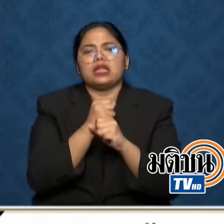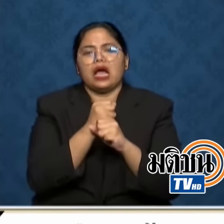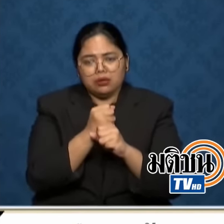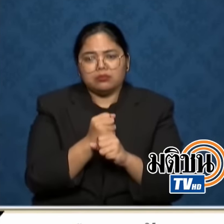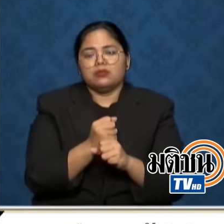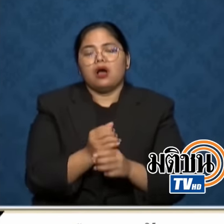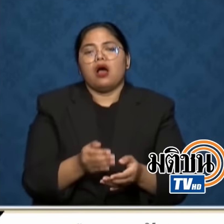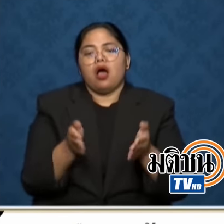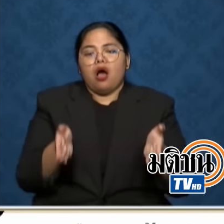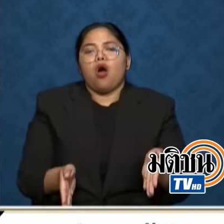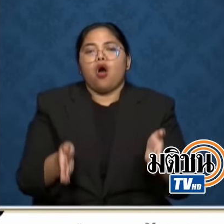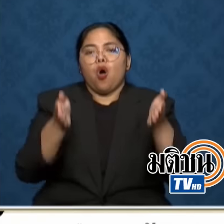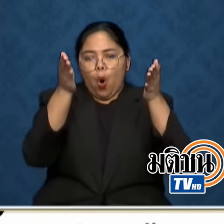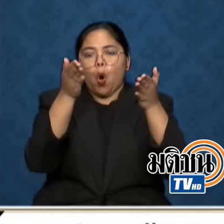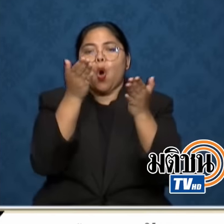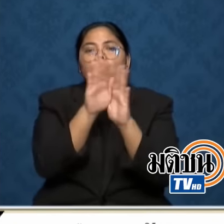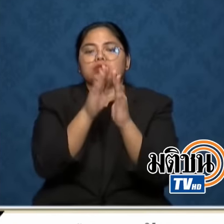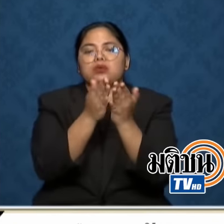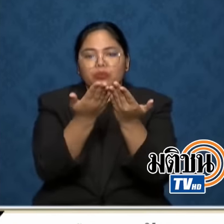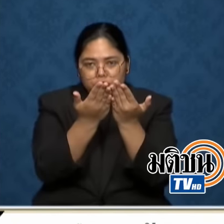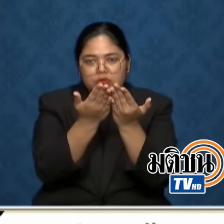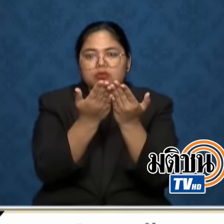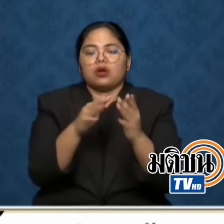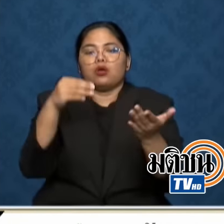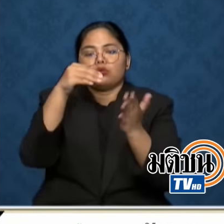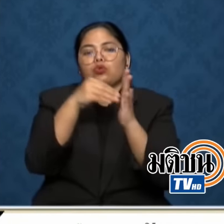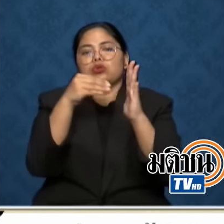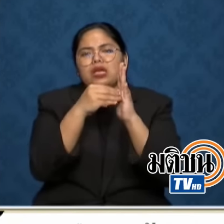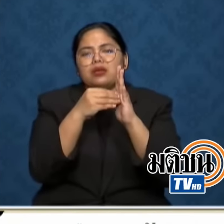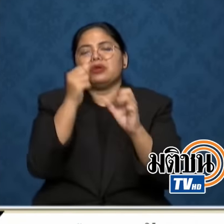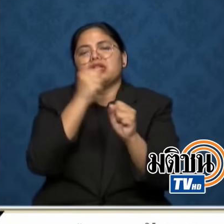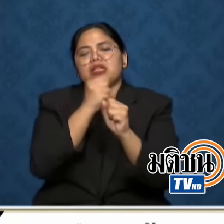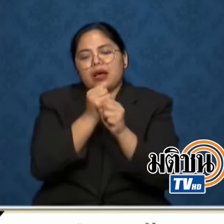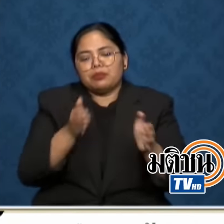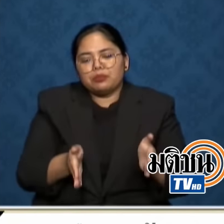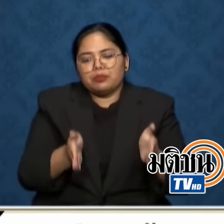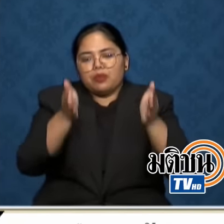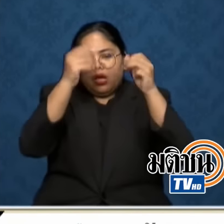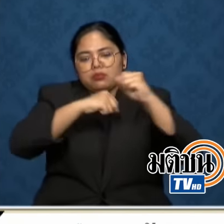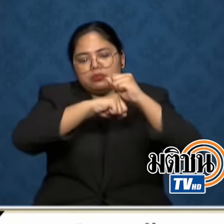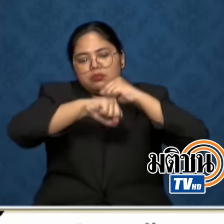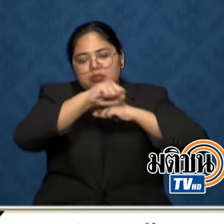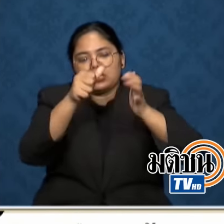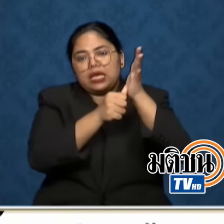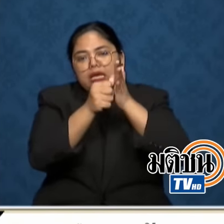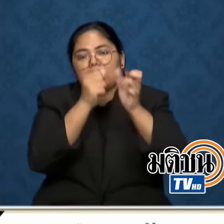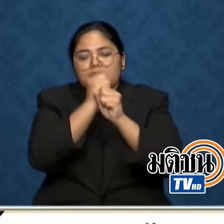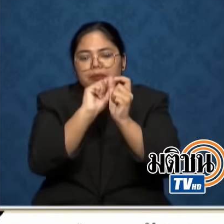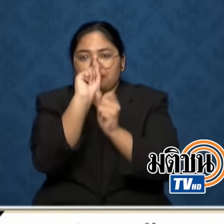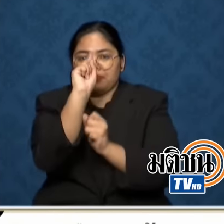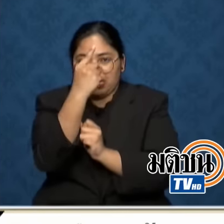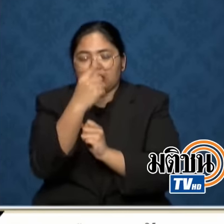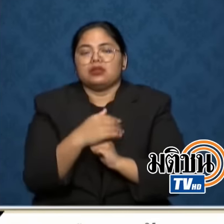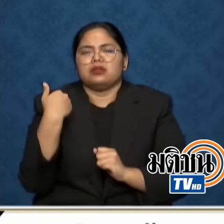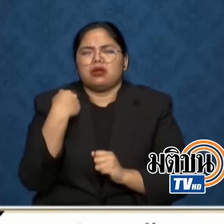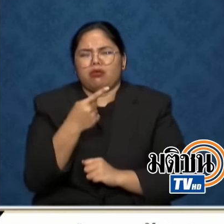กรุงเทพบุ๊กแลนด์มาร์ค50ล้านครับเพื่อไปปรับปรุงอาคารให้ดูแบบหรูได้ยินแว่วๆจากคนที่อยู่ในอนุกรรมการนะครับ